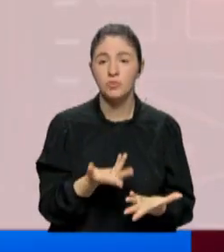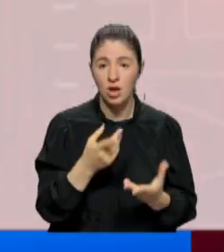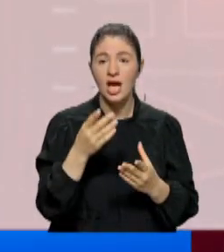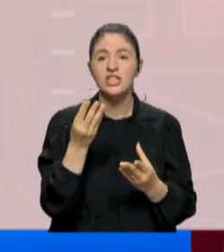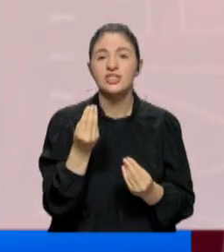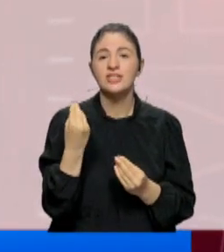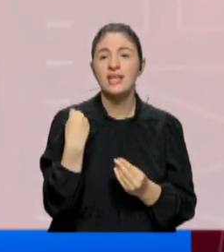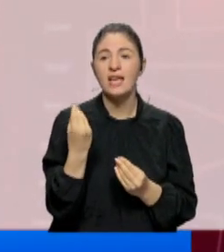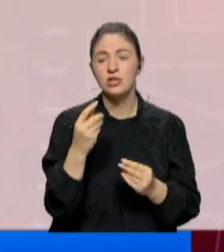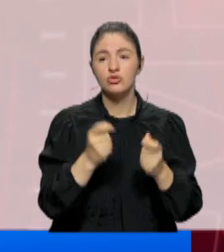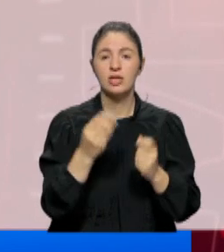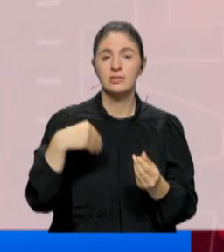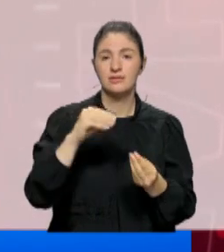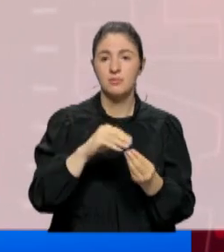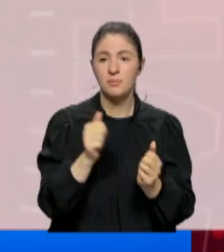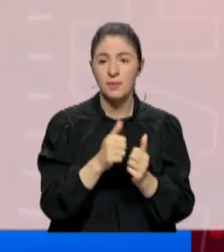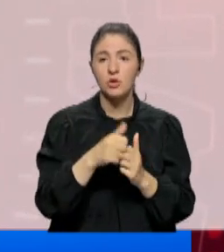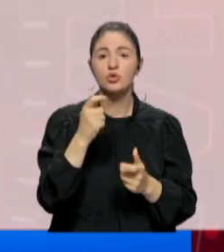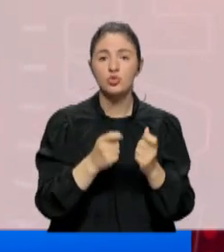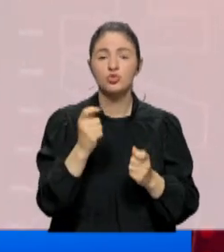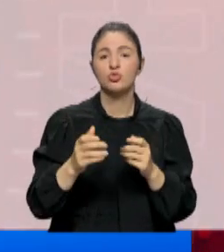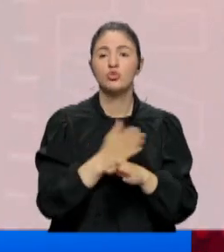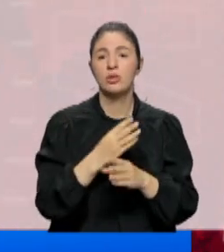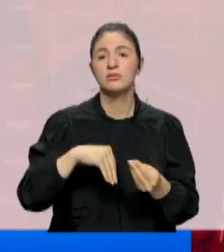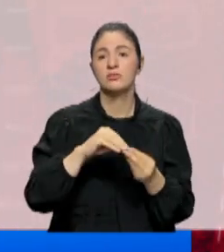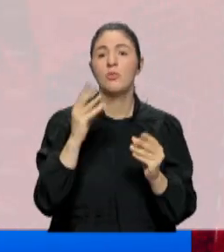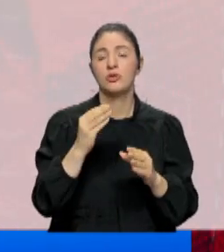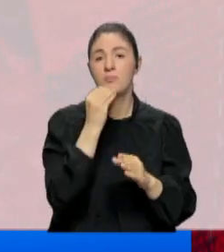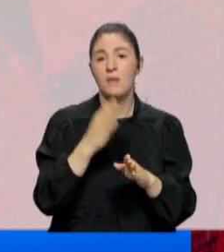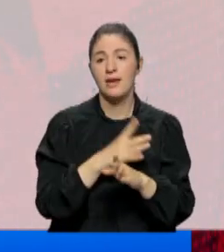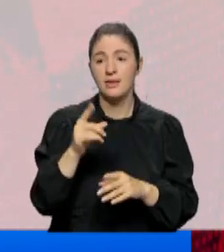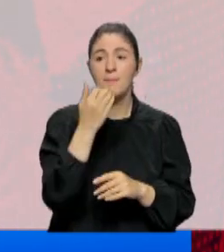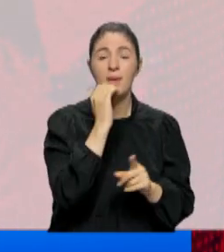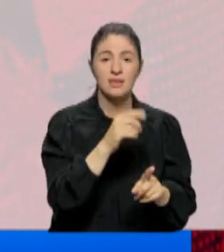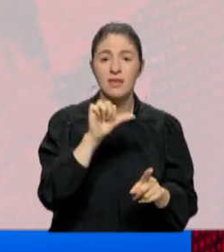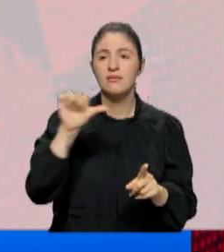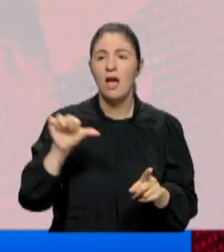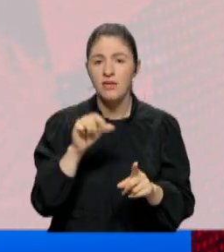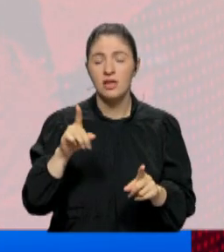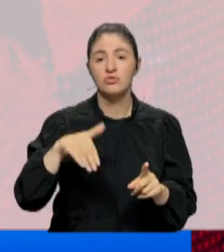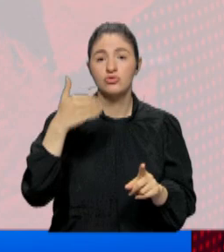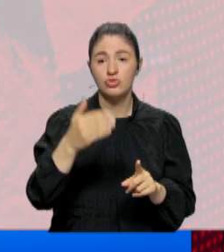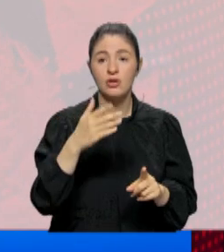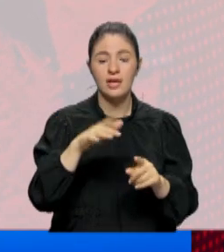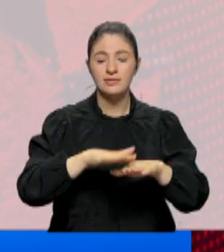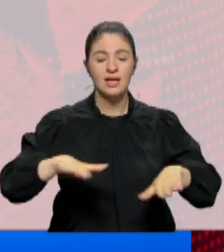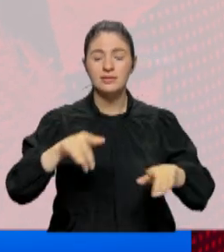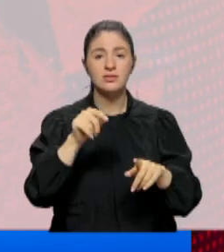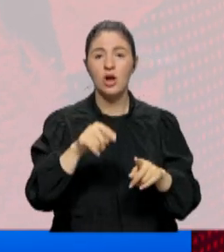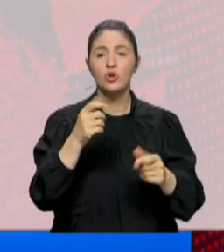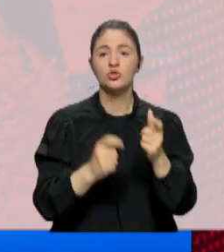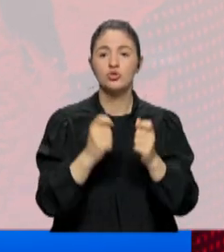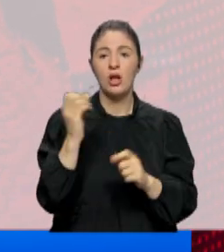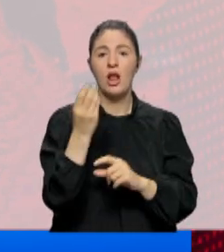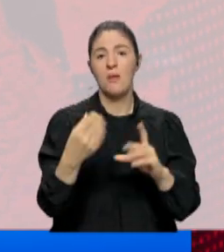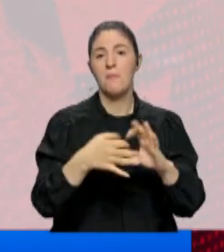Çiğ süte gelen zamla süt ve süt ürünleri de zamlandı markette. Peynirden, yağlardan sonra tezgahtaki sütlere